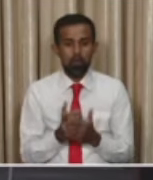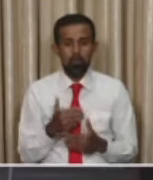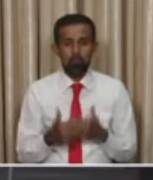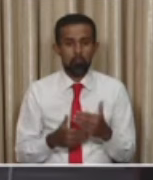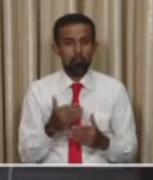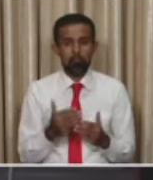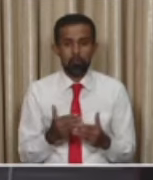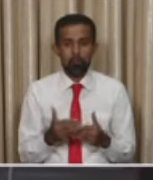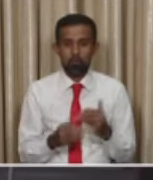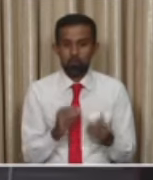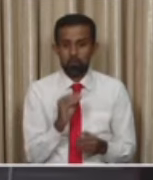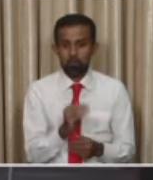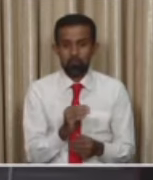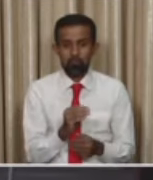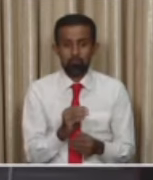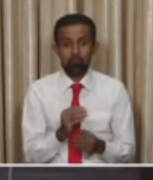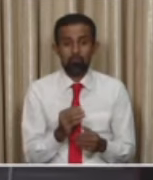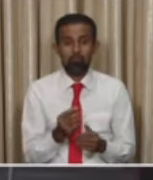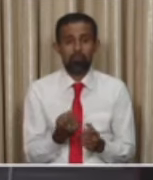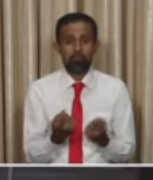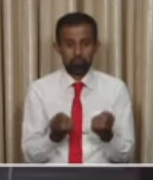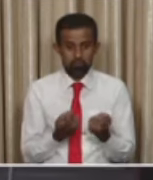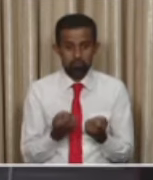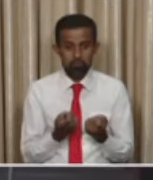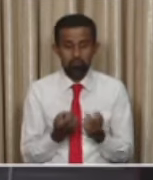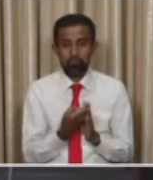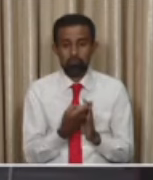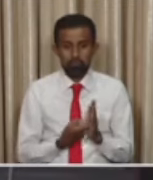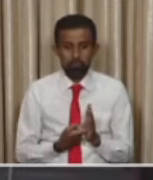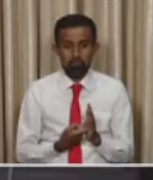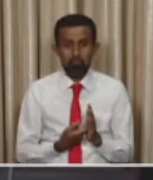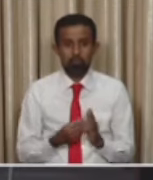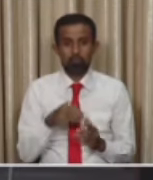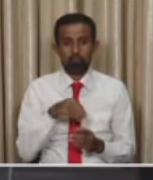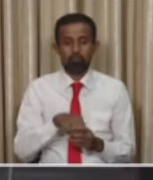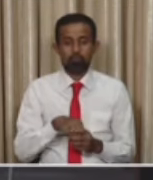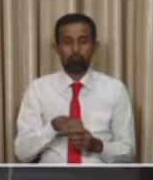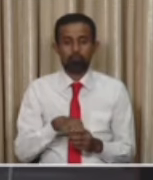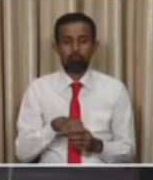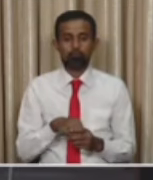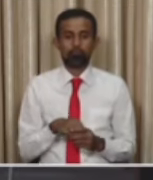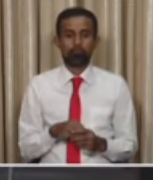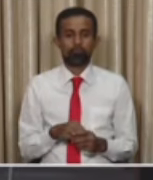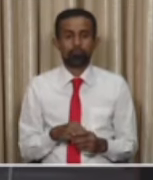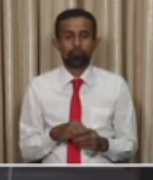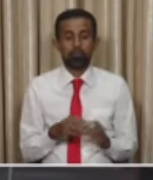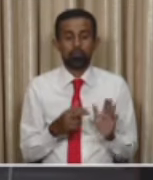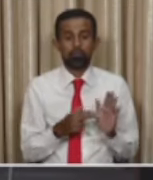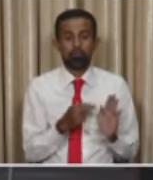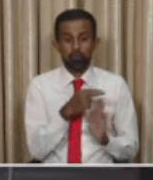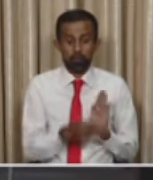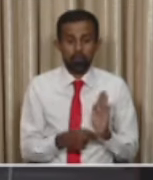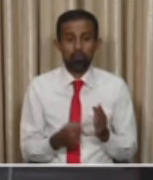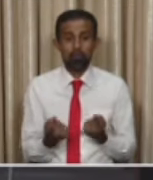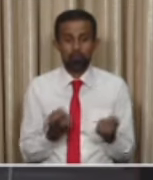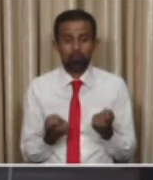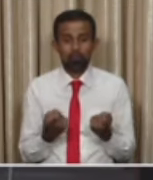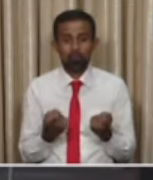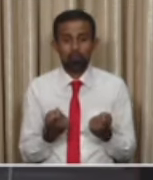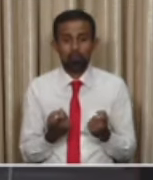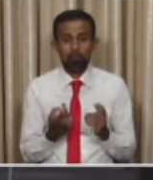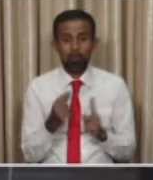ඉස්සරහට යන්න ගියොත් දැගීමේ ප්‍රතිපත්තියකුත් අපි ගෙනල්ලා තියෙන ඒ කාරණාව තුළ දැන් මේ දැන් බැලුවොත් නැෂනල් ඔපරේෂන් රූම් එක ක්‍රියාත්මක වෙන